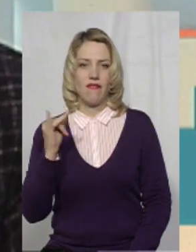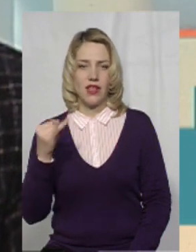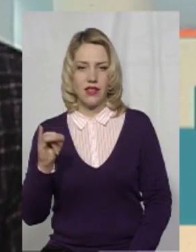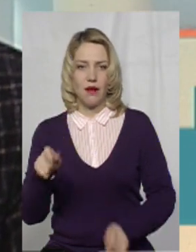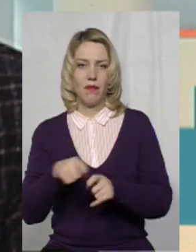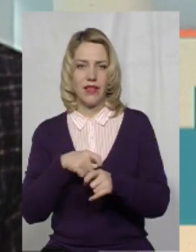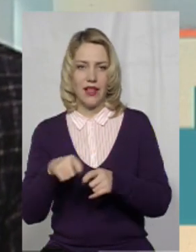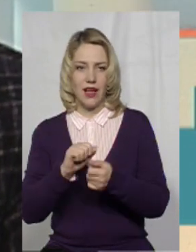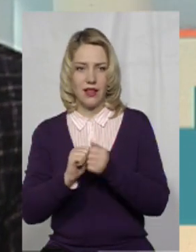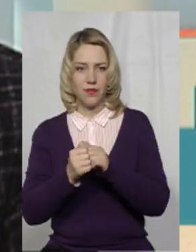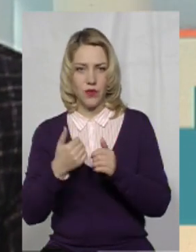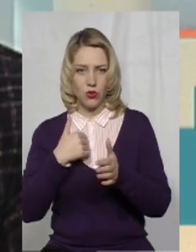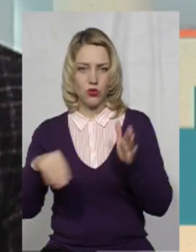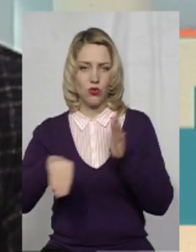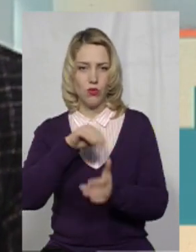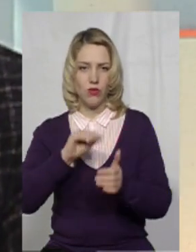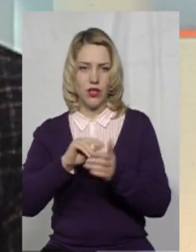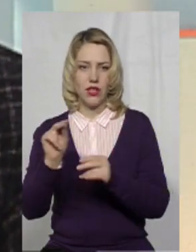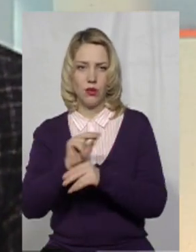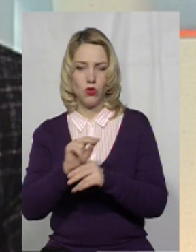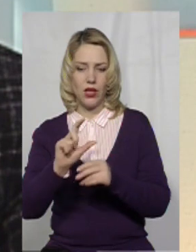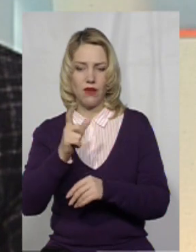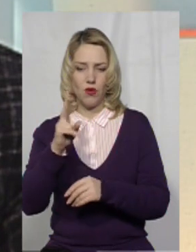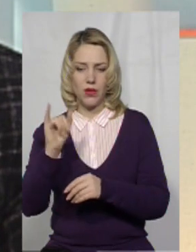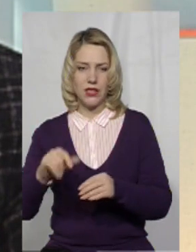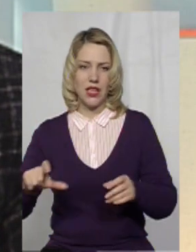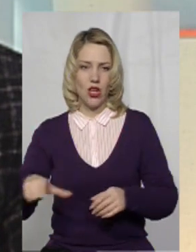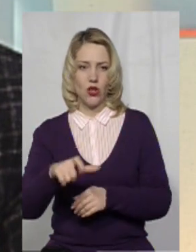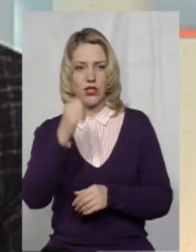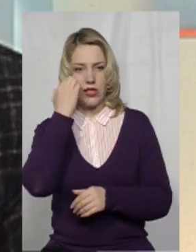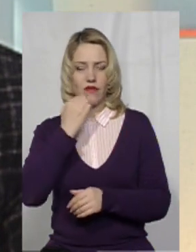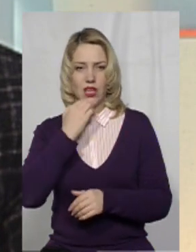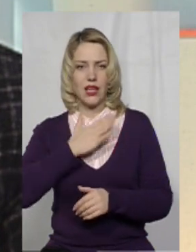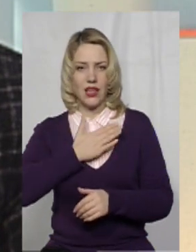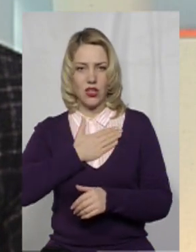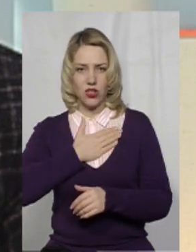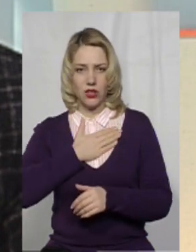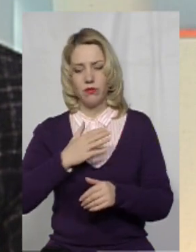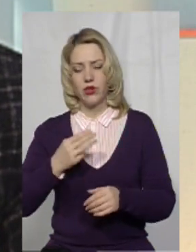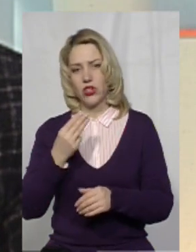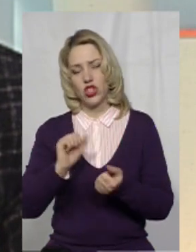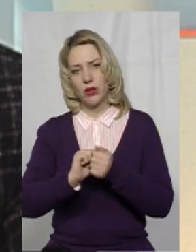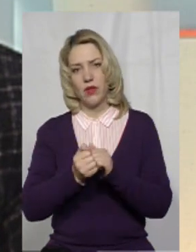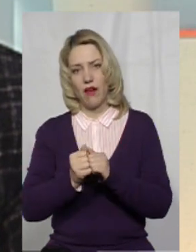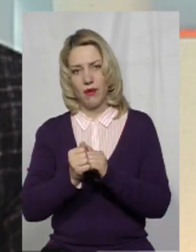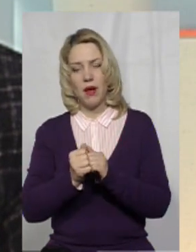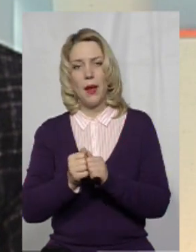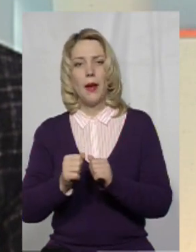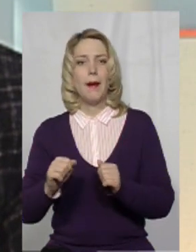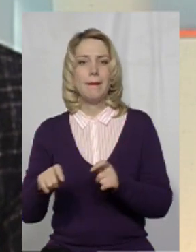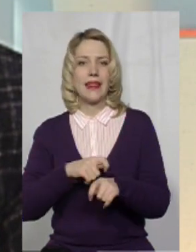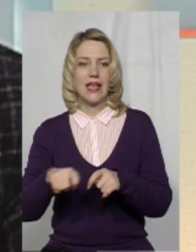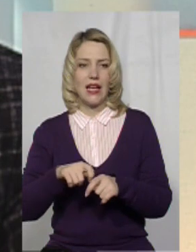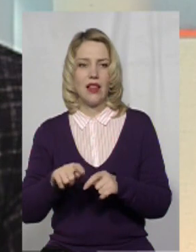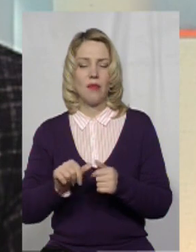Вони хочуть купувати, ремонтувати європейські дороги завдяки нашим щебеневим матеріалам. Крім